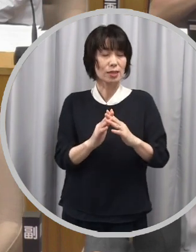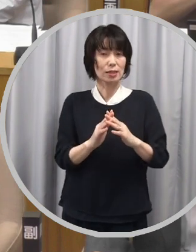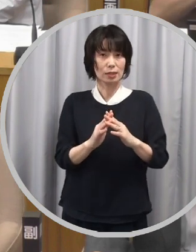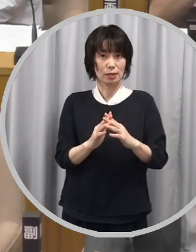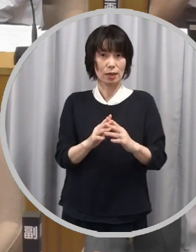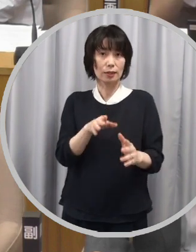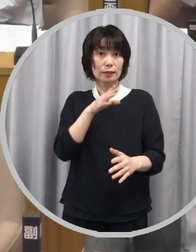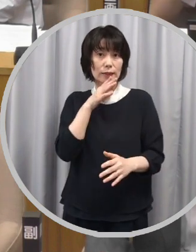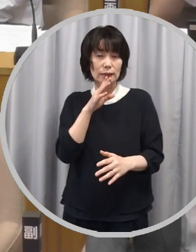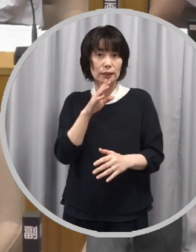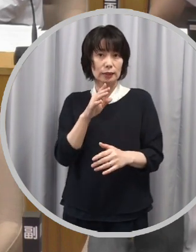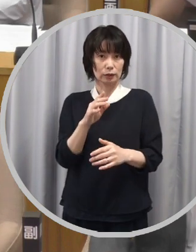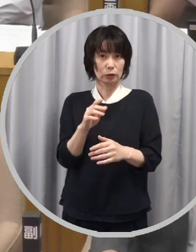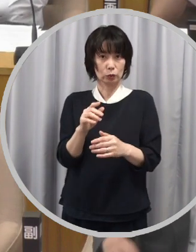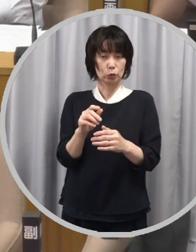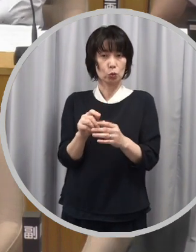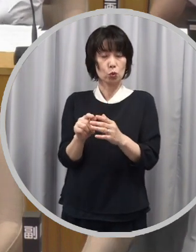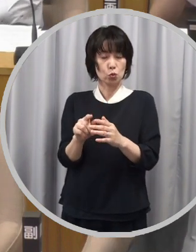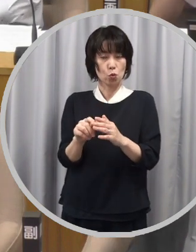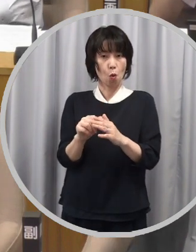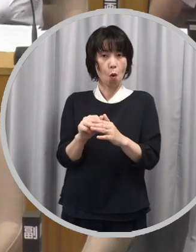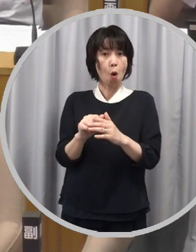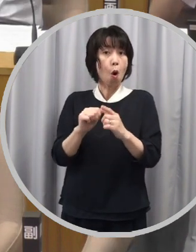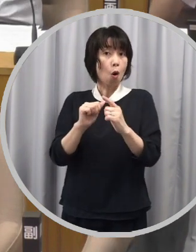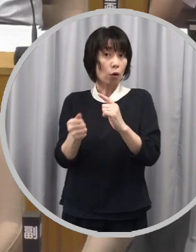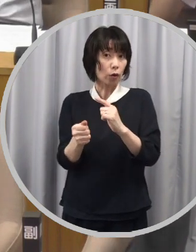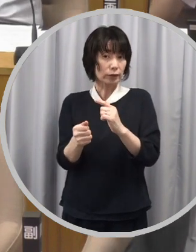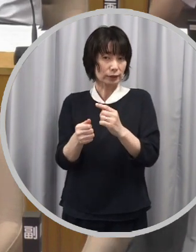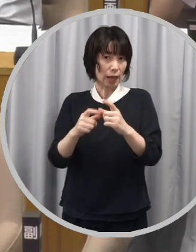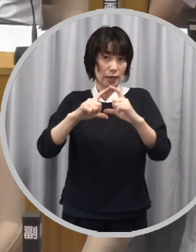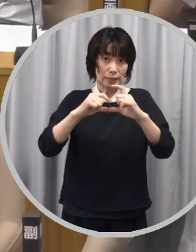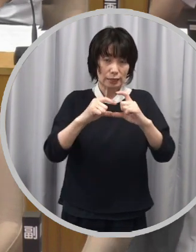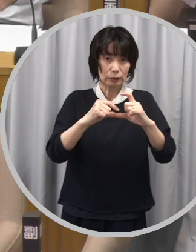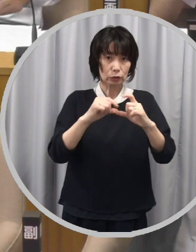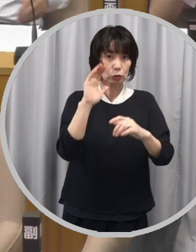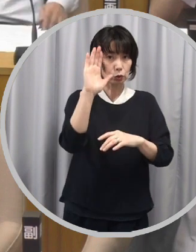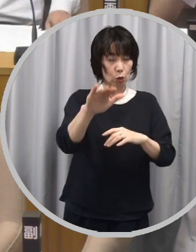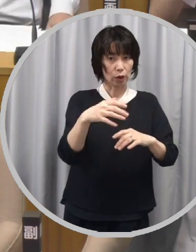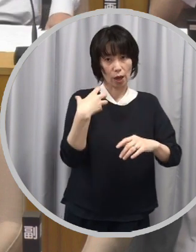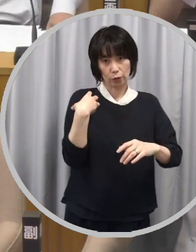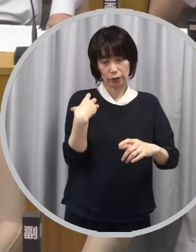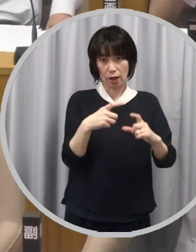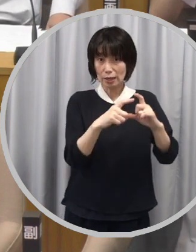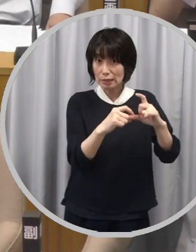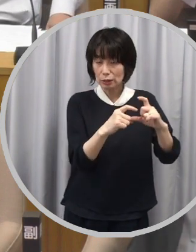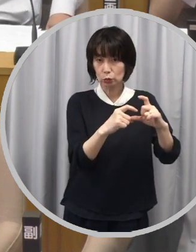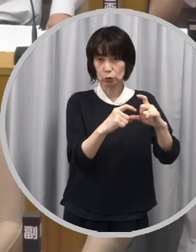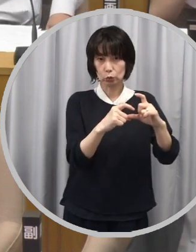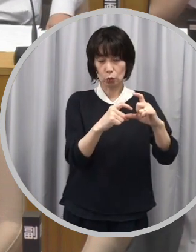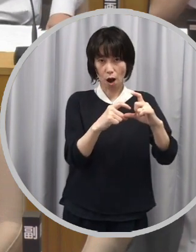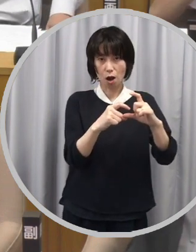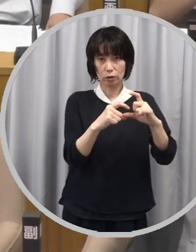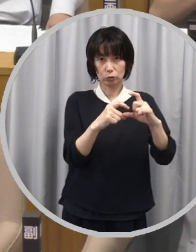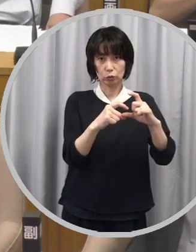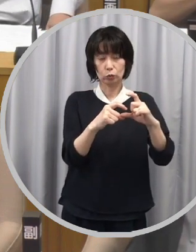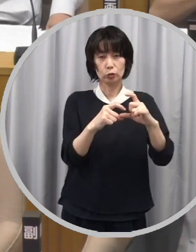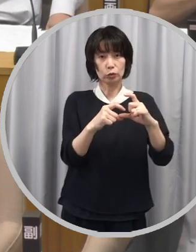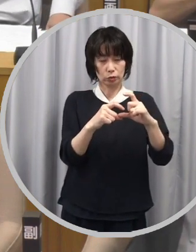質交際比率や将来負担比率などの各種財政指標は